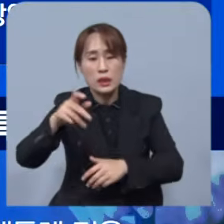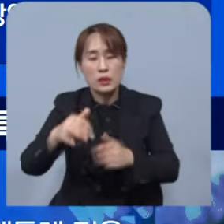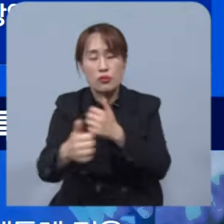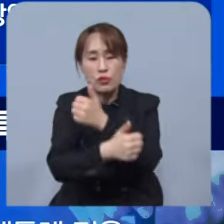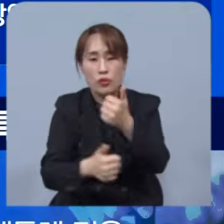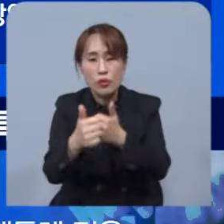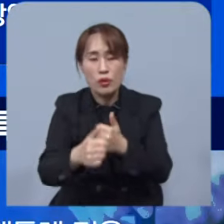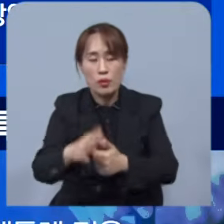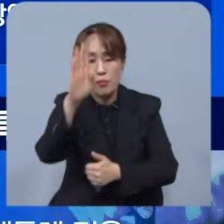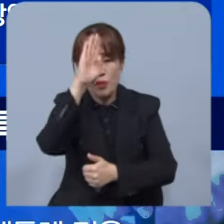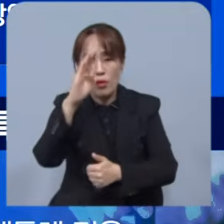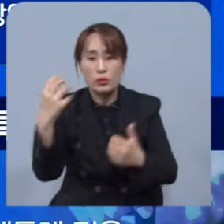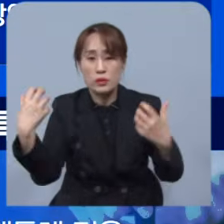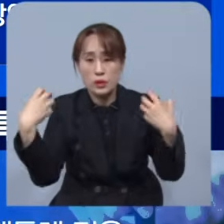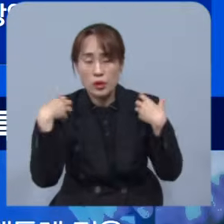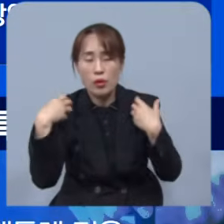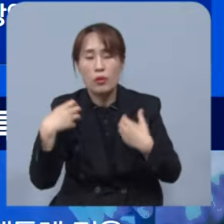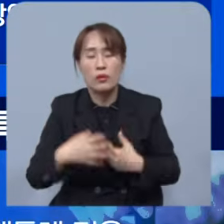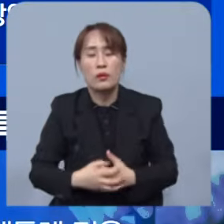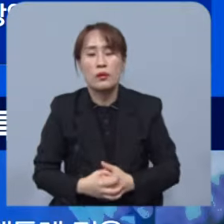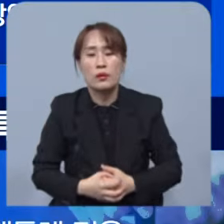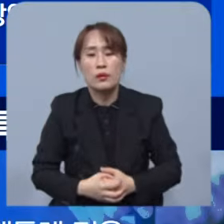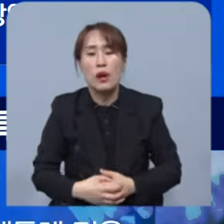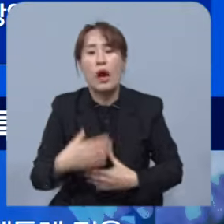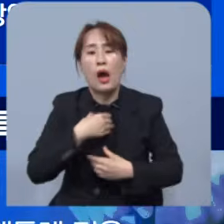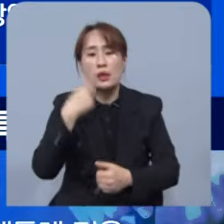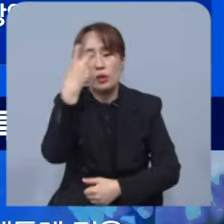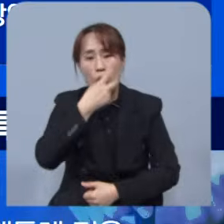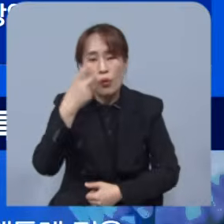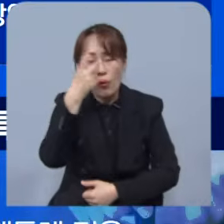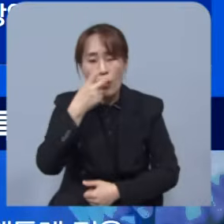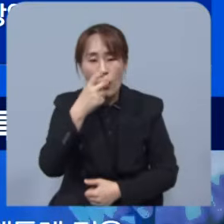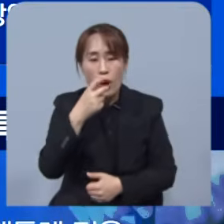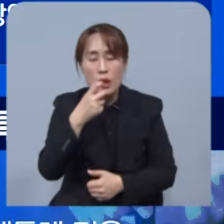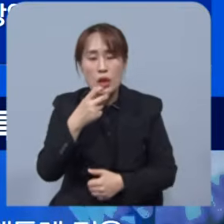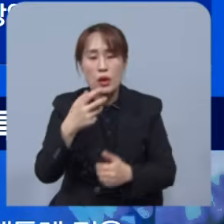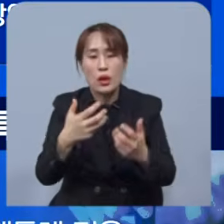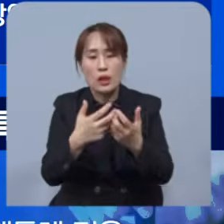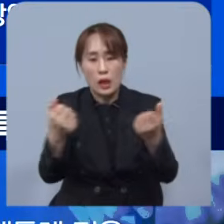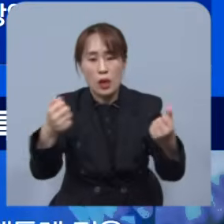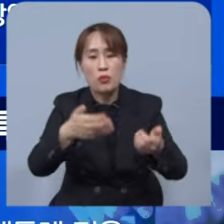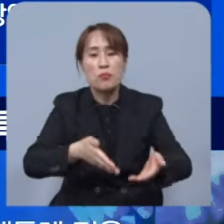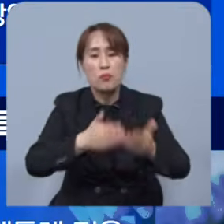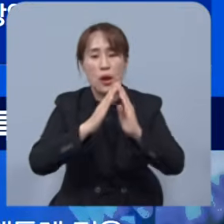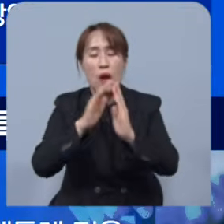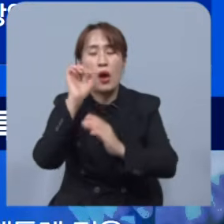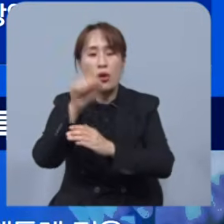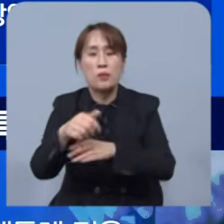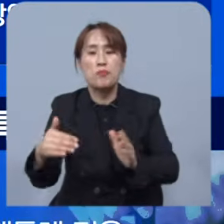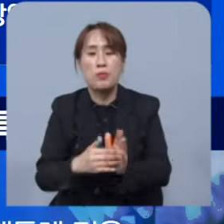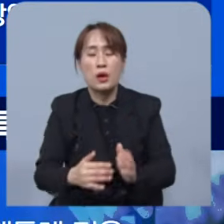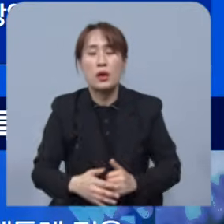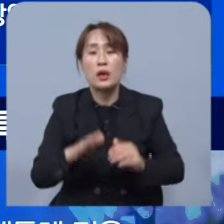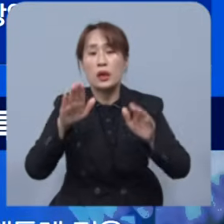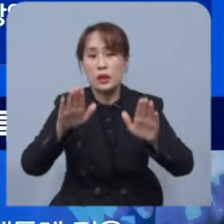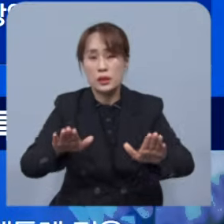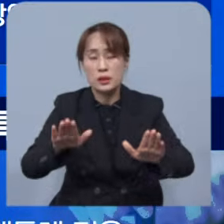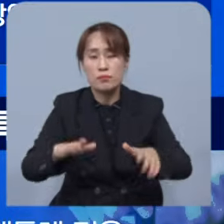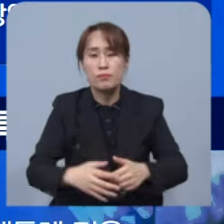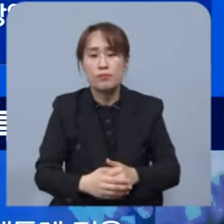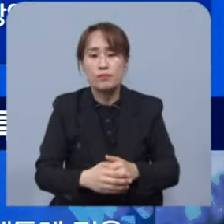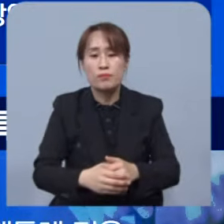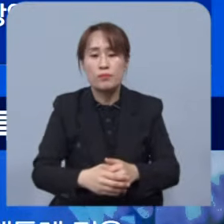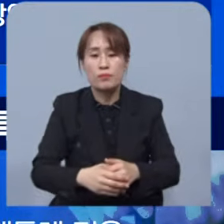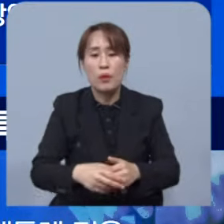첨단재생의료심의위원회와 질병청 외외 안전관리 기관을 별도로 설치하는 것을 허용하였습니다. 현재